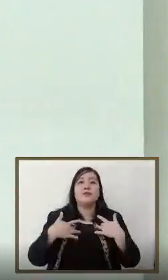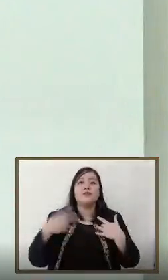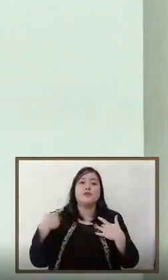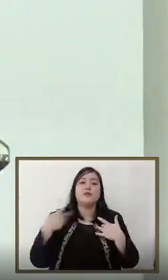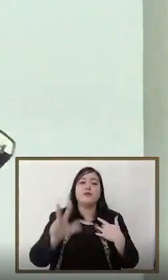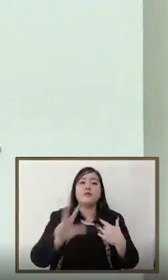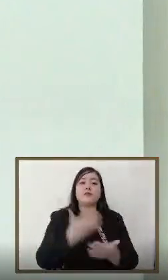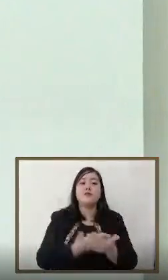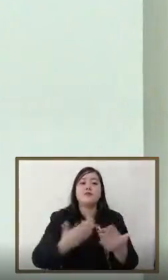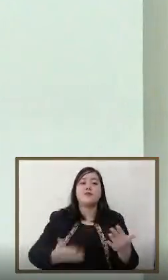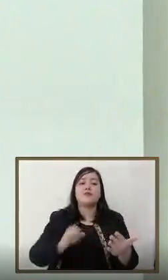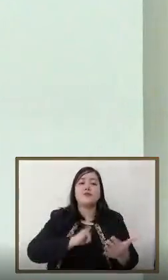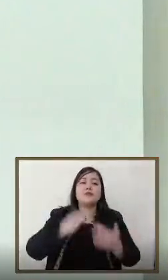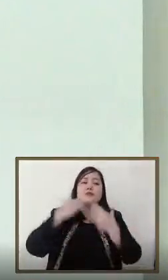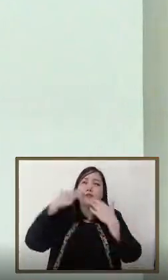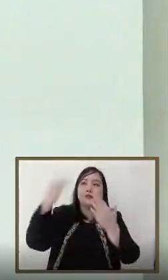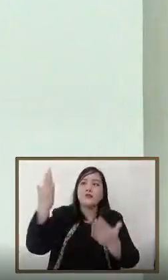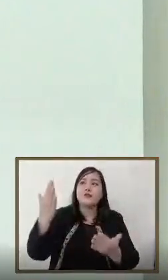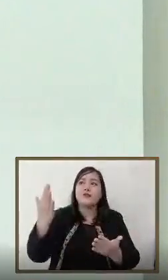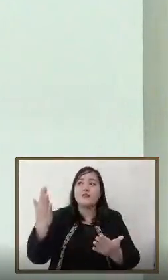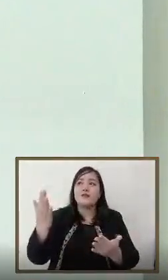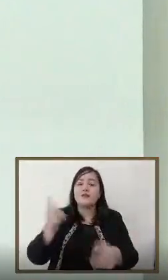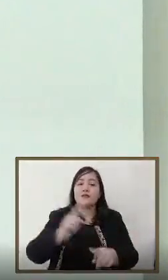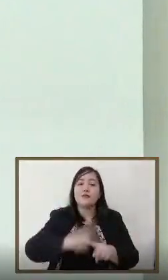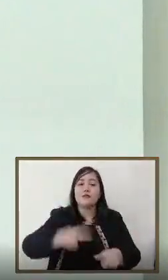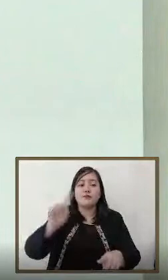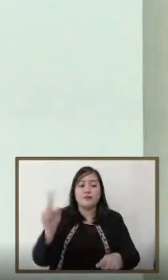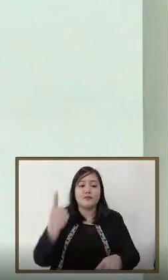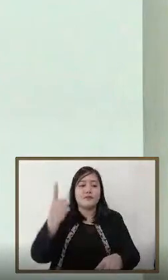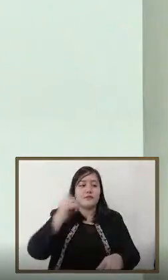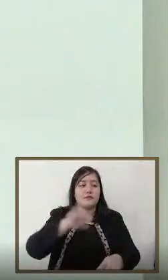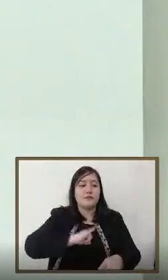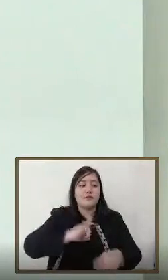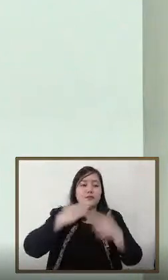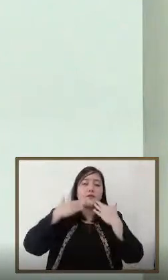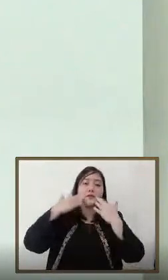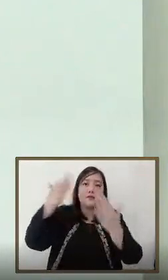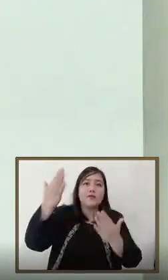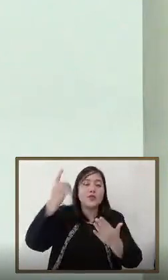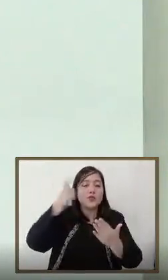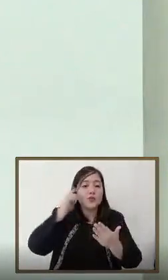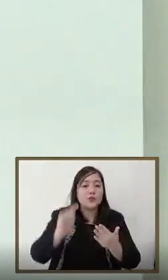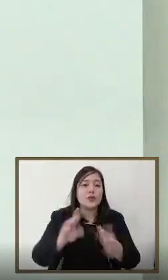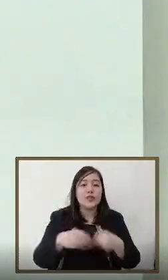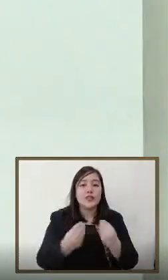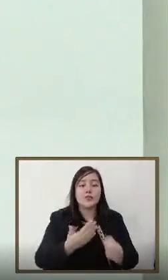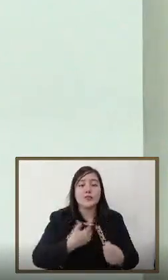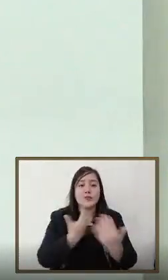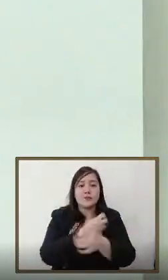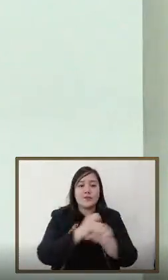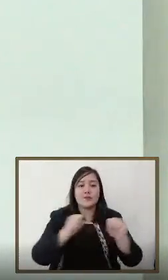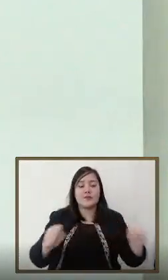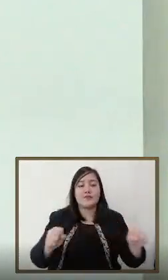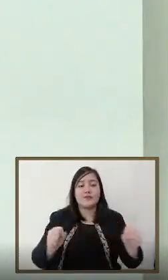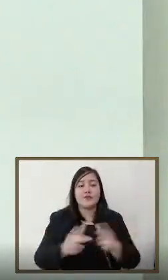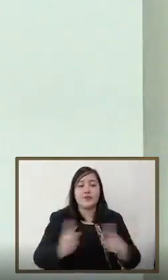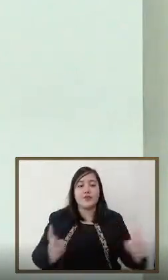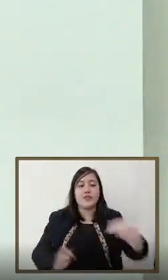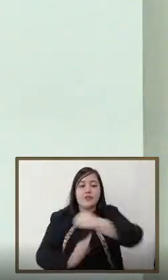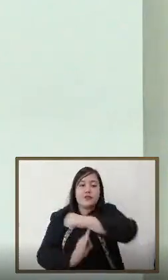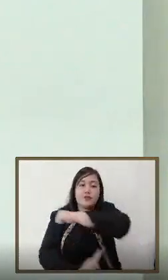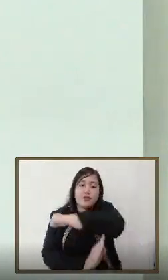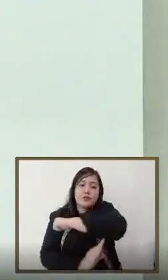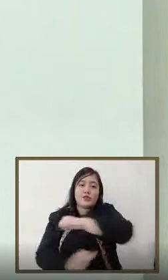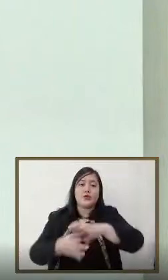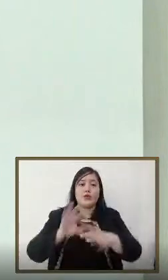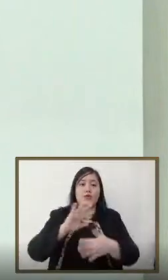ipagpapasalamat, and bago po yung tatlong yon, nagpapasalamat ako sa Panginoon for giving me salvation, which is the very foundation ng lahat ng meron